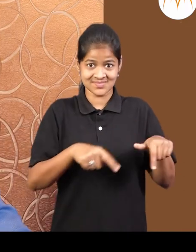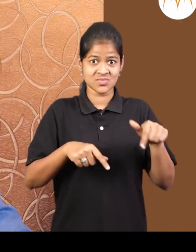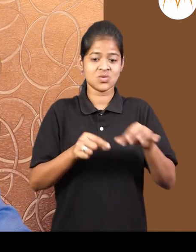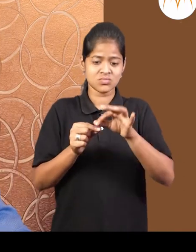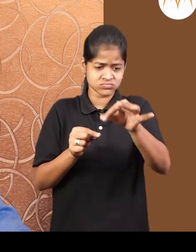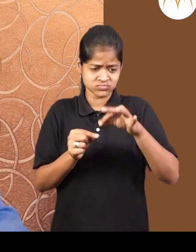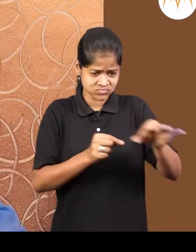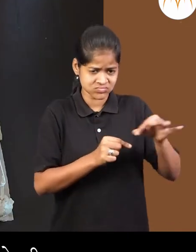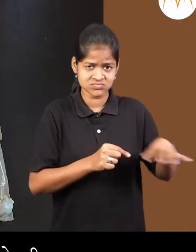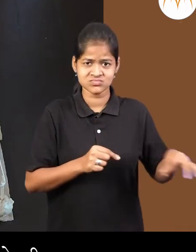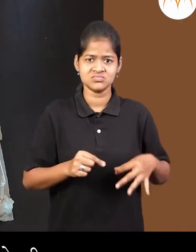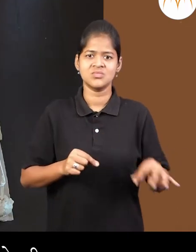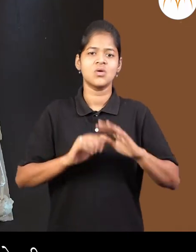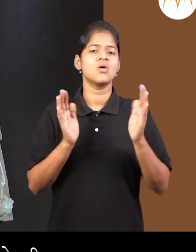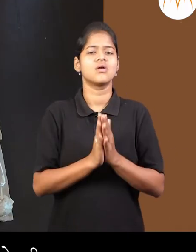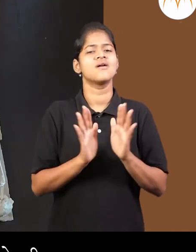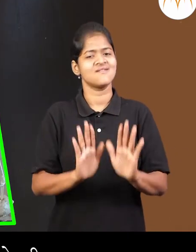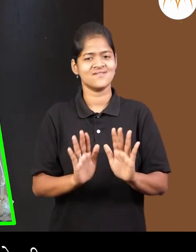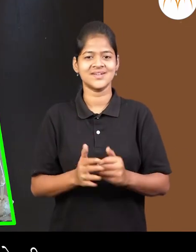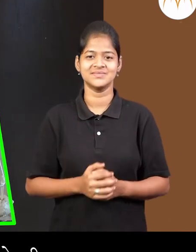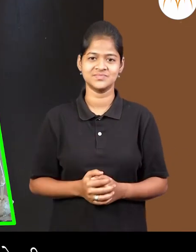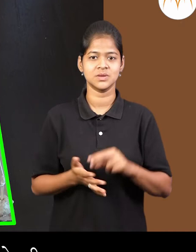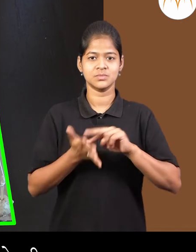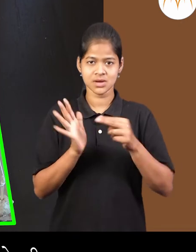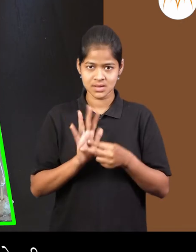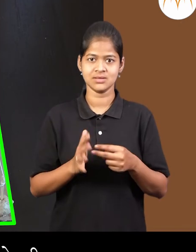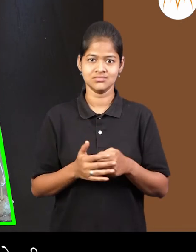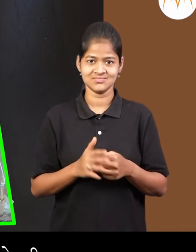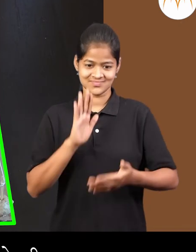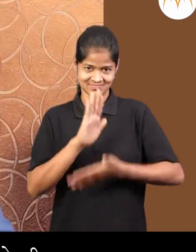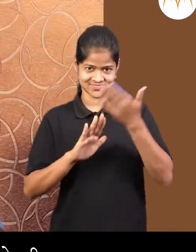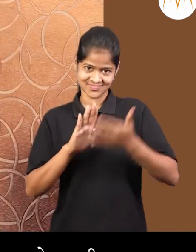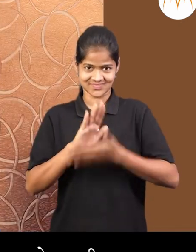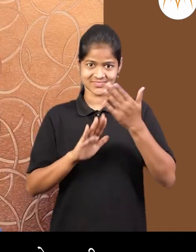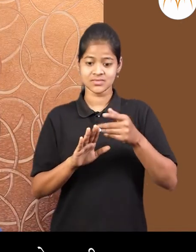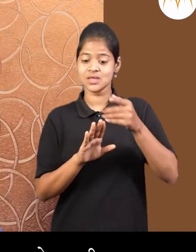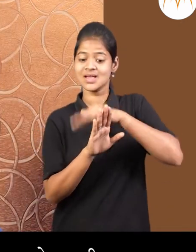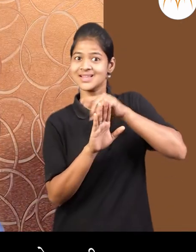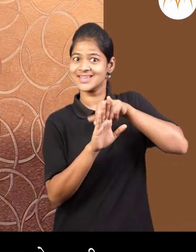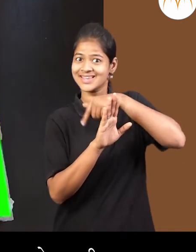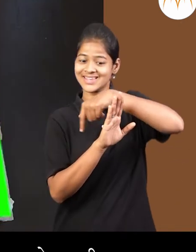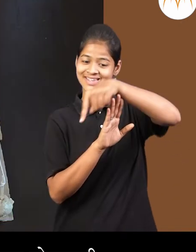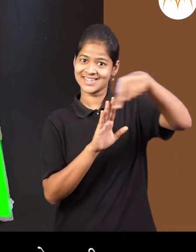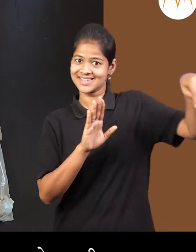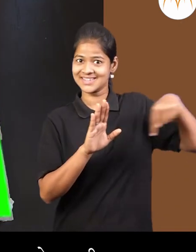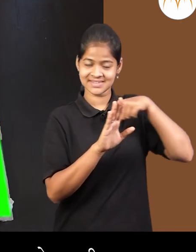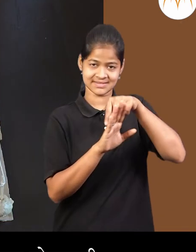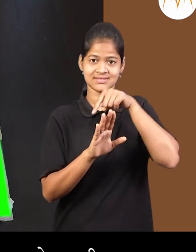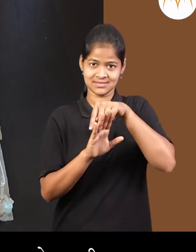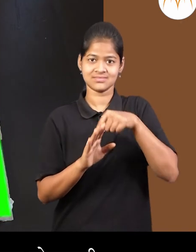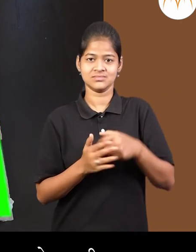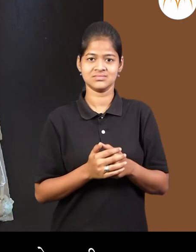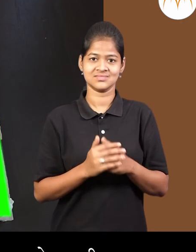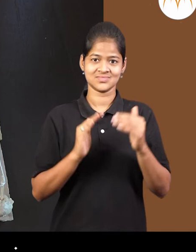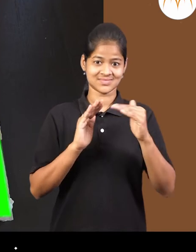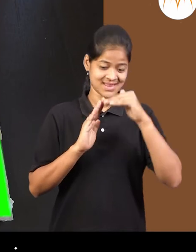क्षेत्रफळ काढतात. परिमिती म्हणजे बंद जागेची बाहेरची बाजू, आणि त्या बंद बाजूतली आतली जागा मोजायची